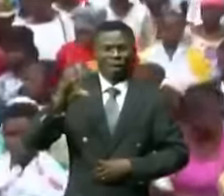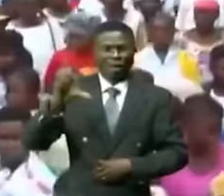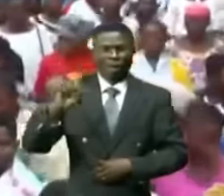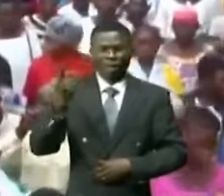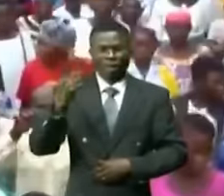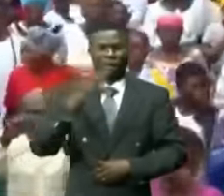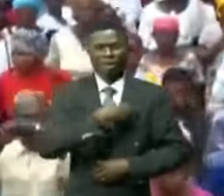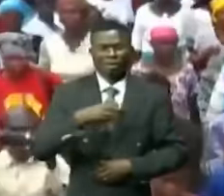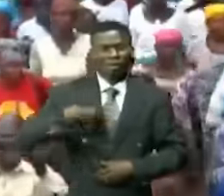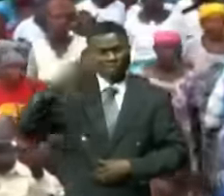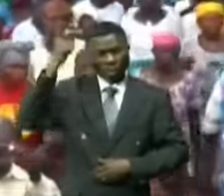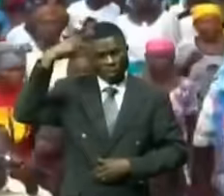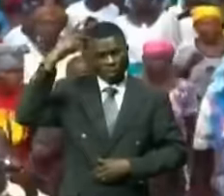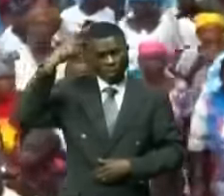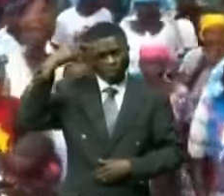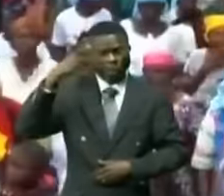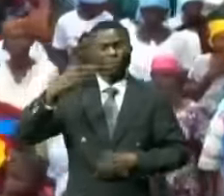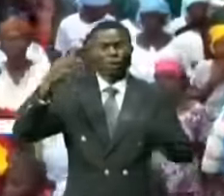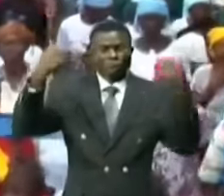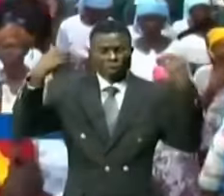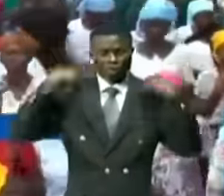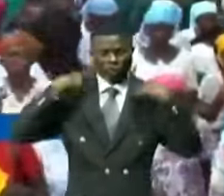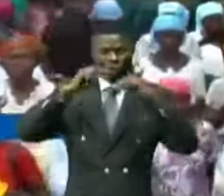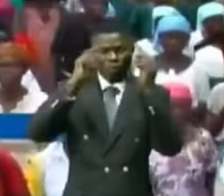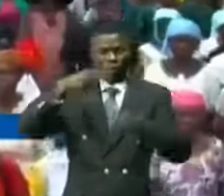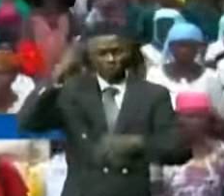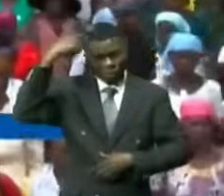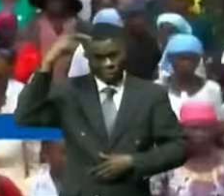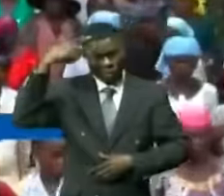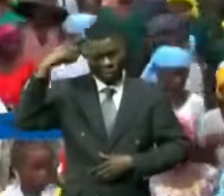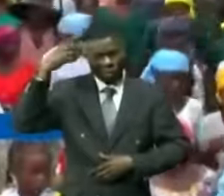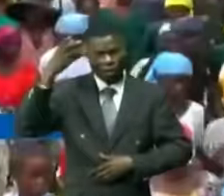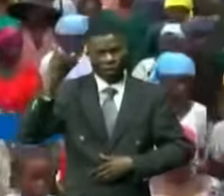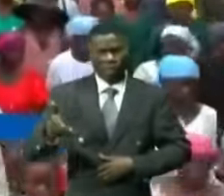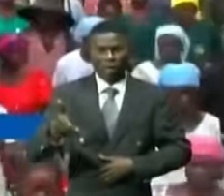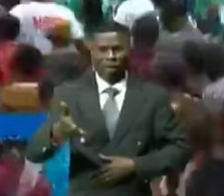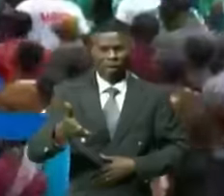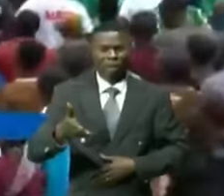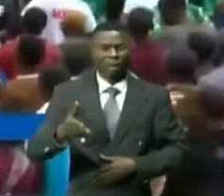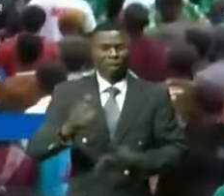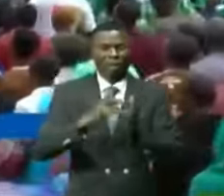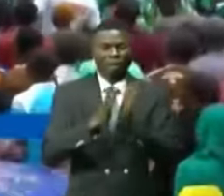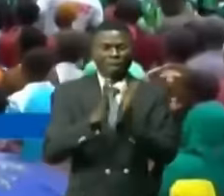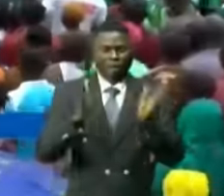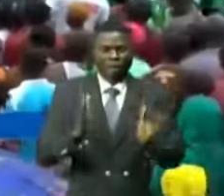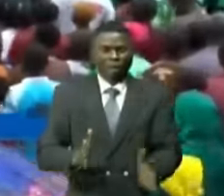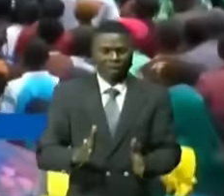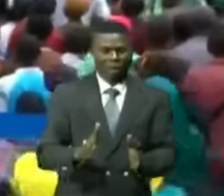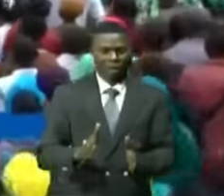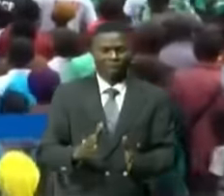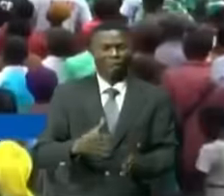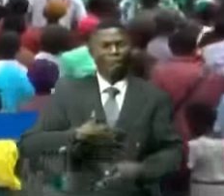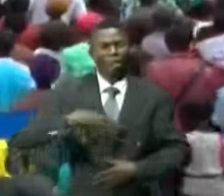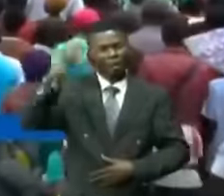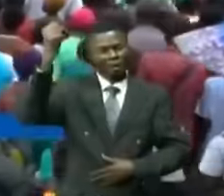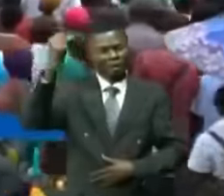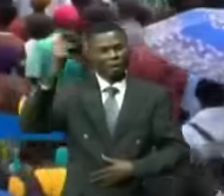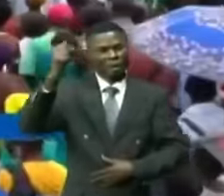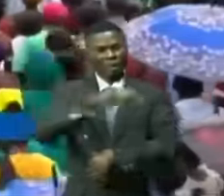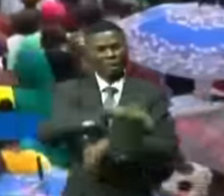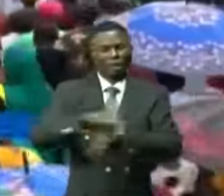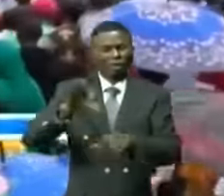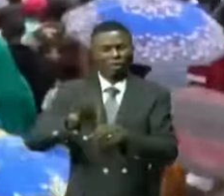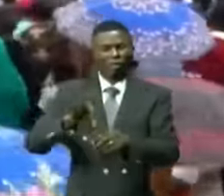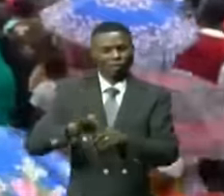femme politique qui est autorité morale d'un parti politique d'obédience chrétienne et qui a dépassé le seuil à la Commission électorale